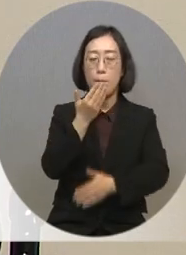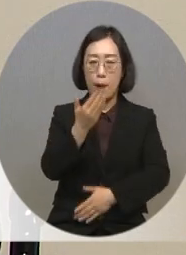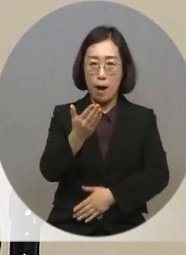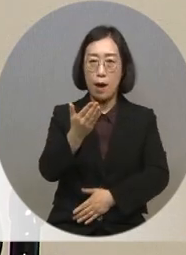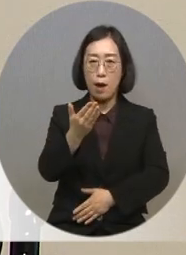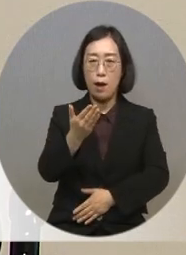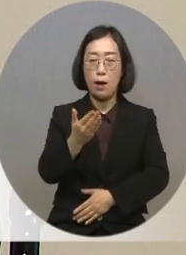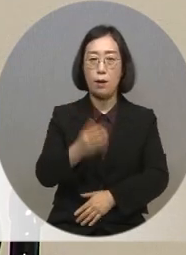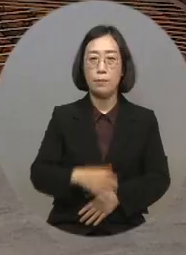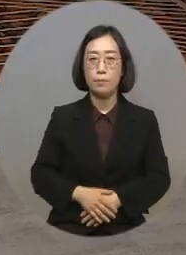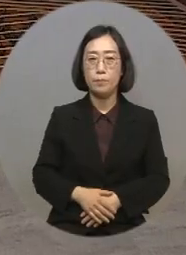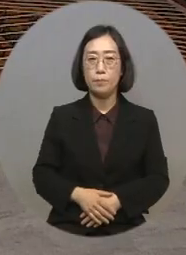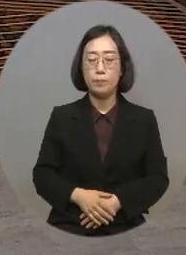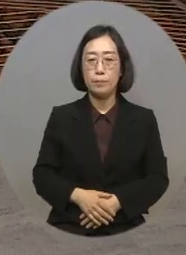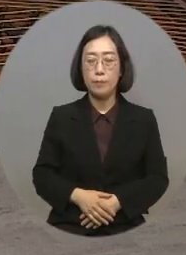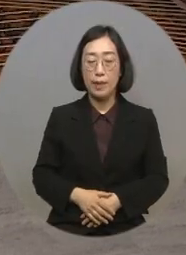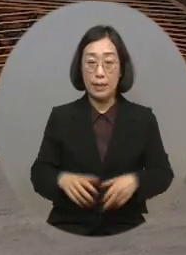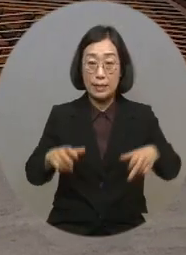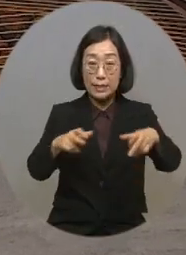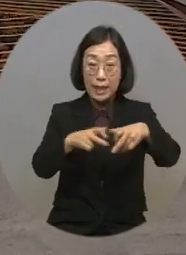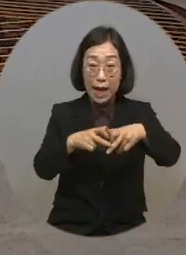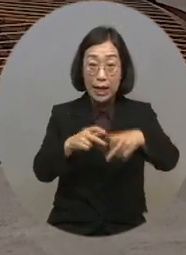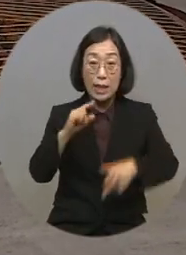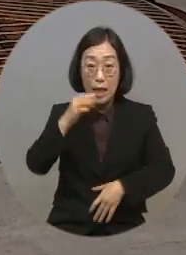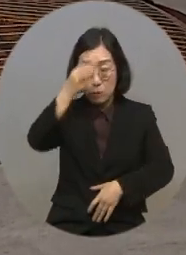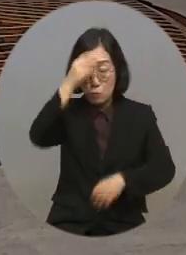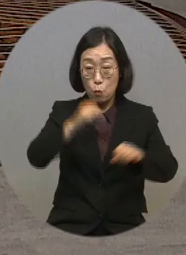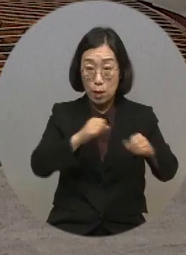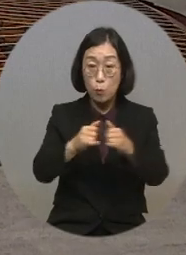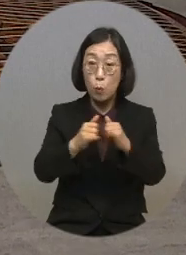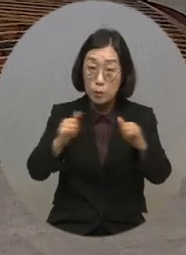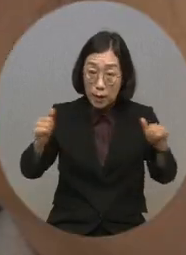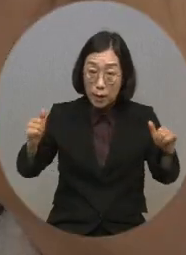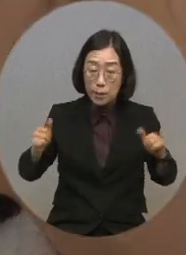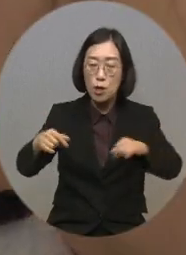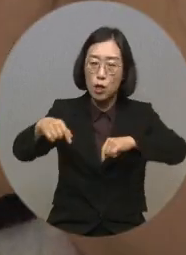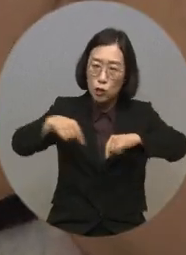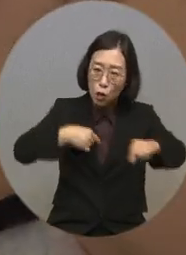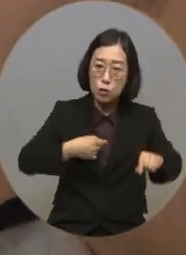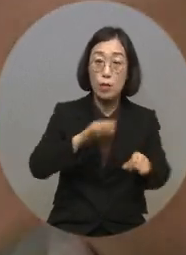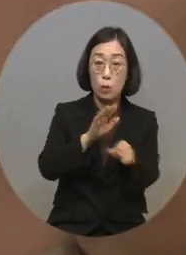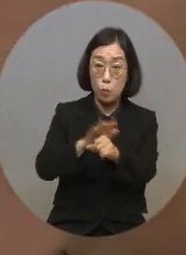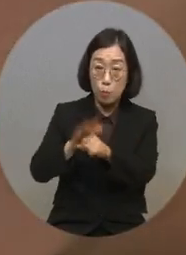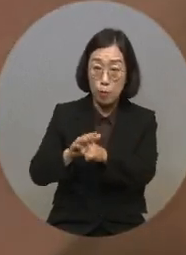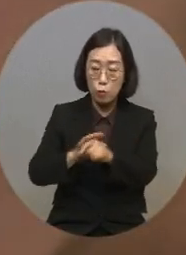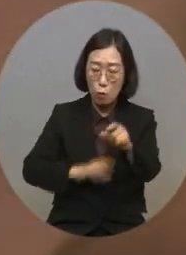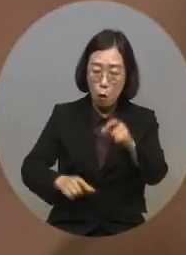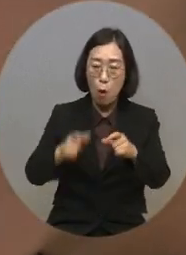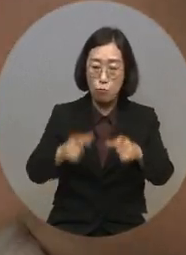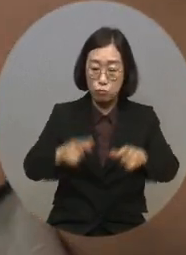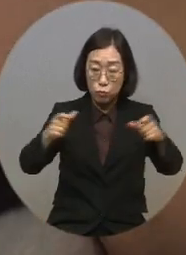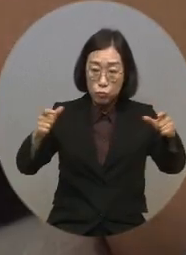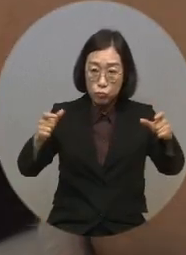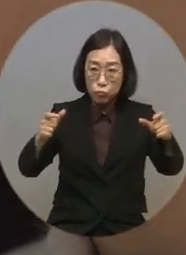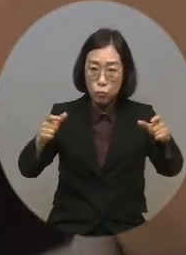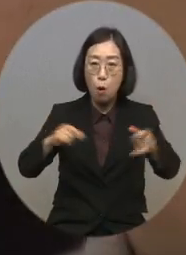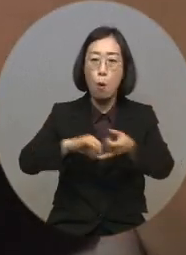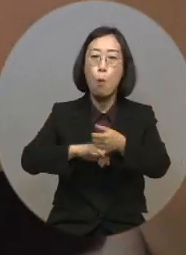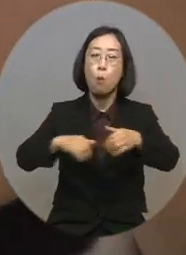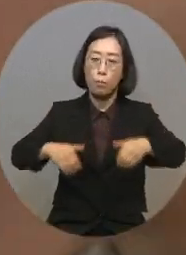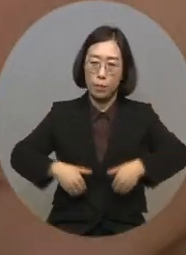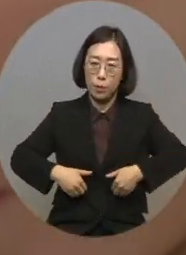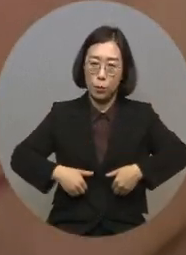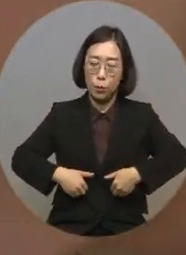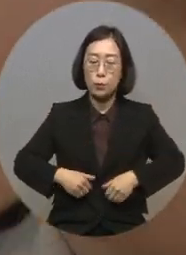그렇게 봅니다 장애의 수인들을 위한 정책적 지원이 장애 예술의 활성화를 위해 필요해 보입니다